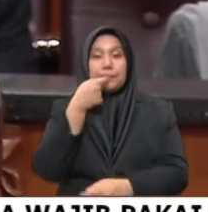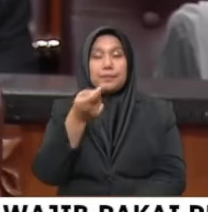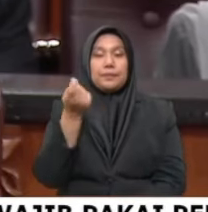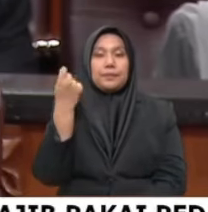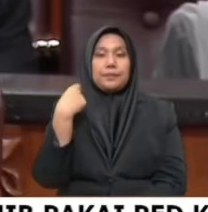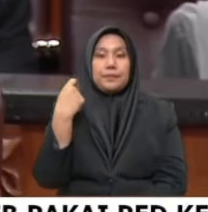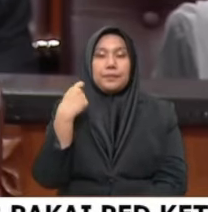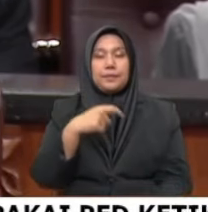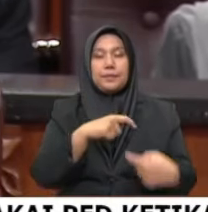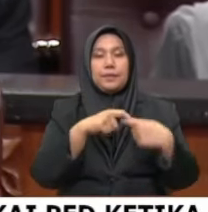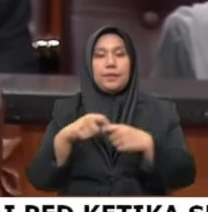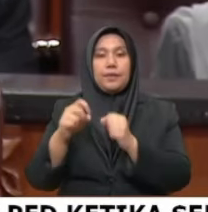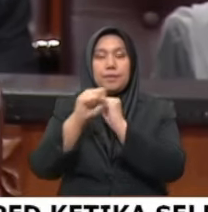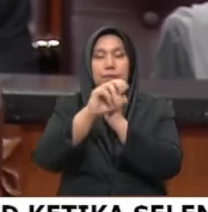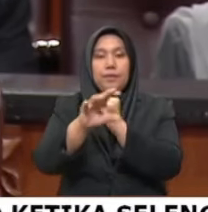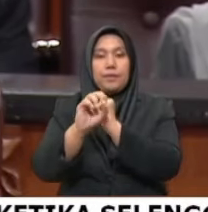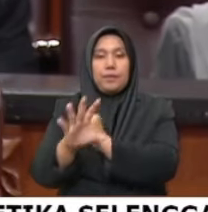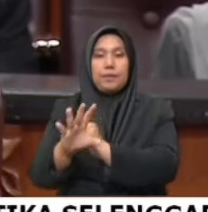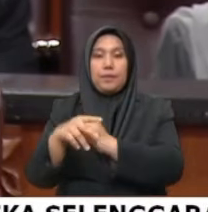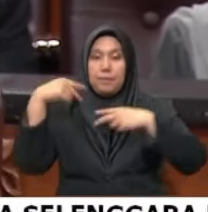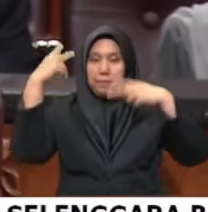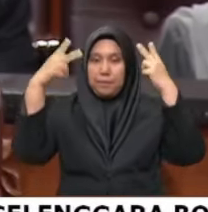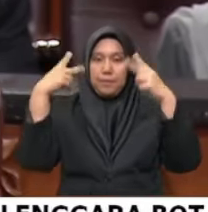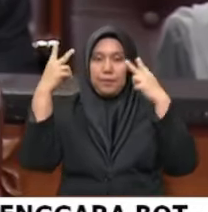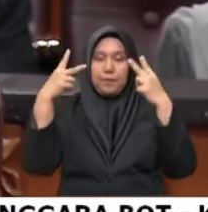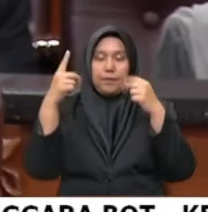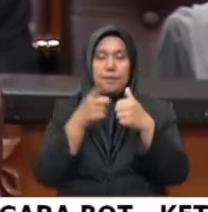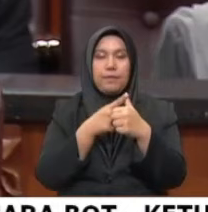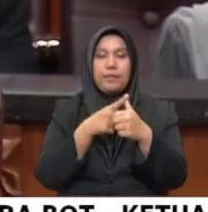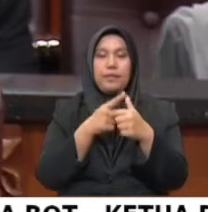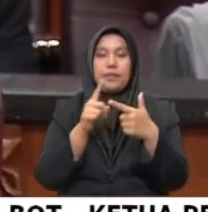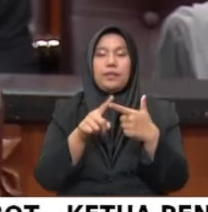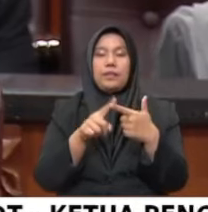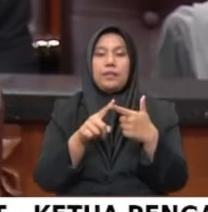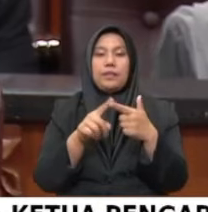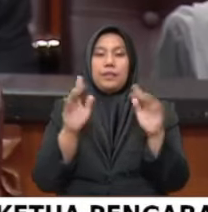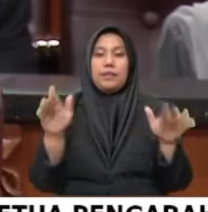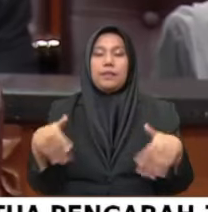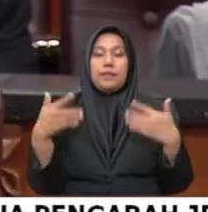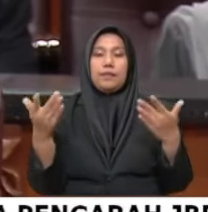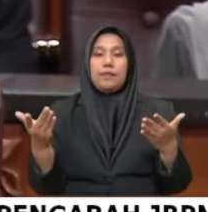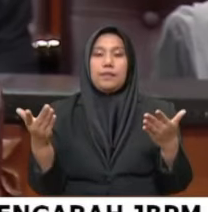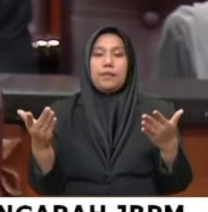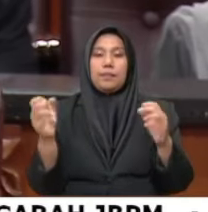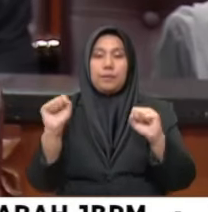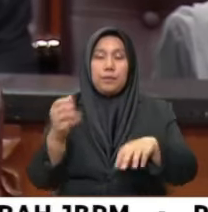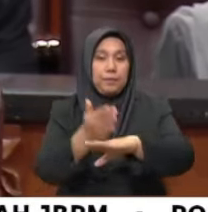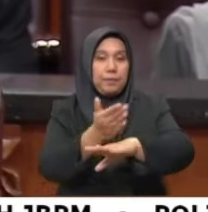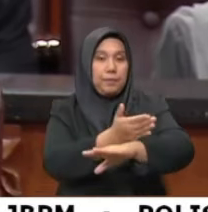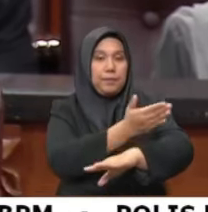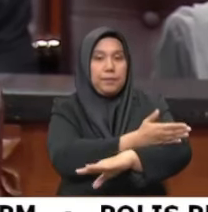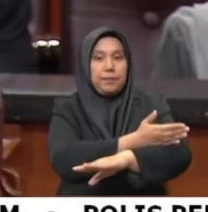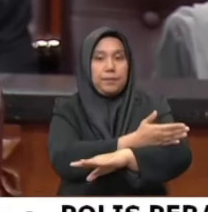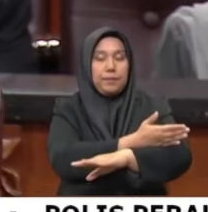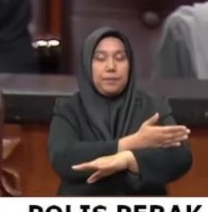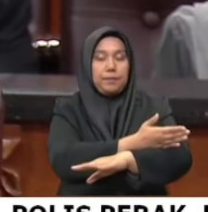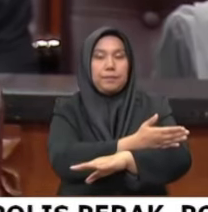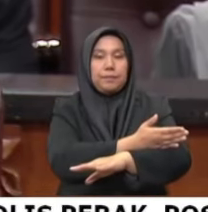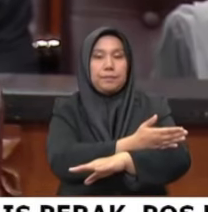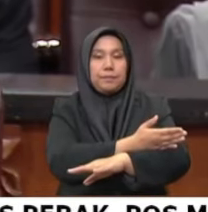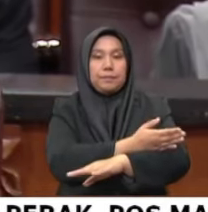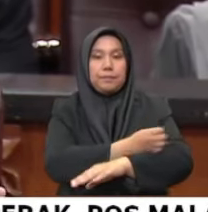tadi, berkenaan dengan promosi dari sudut pelancongan. Itu pertama. Keduanya, bagaimana kita boleh mengembangkan ataupun